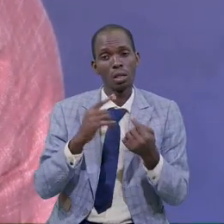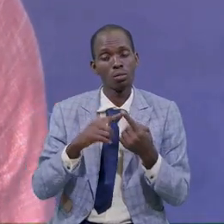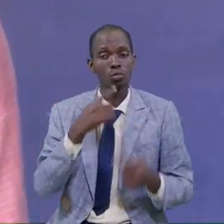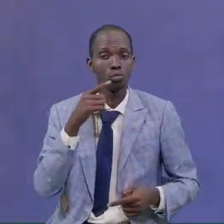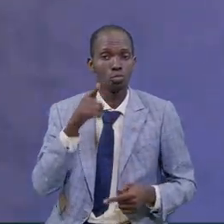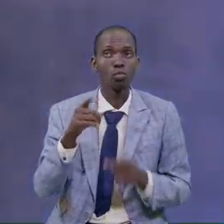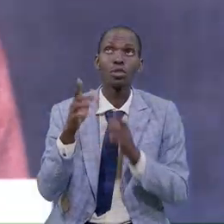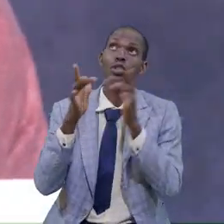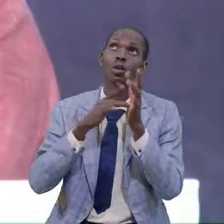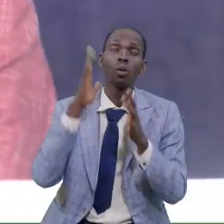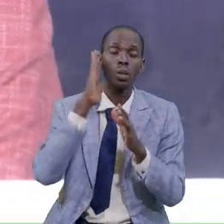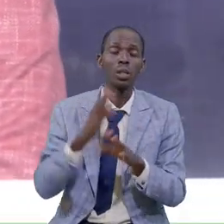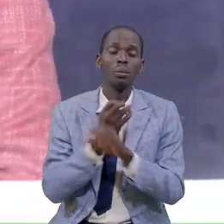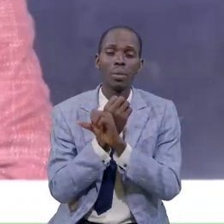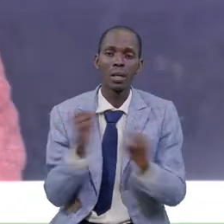vous sauvera.